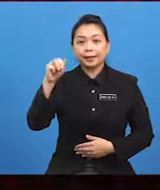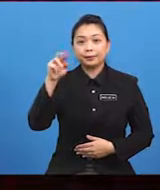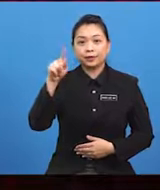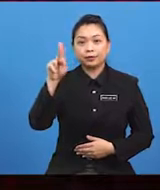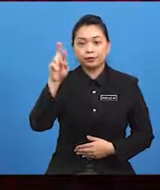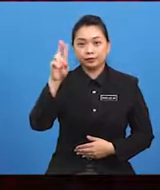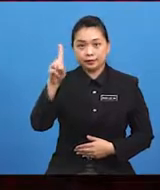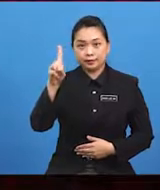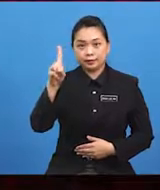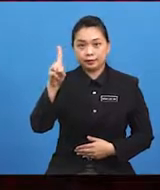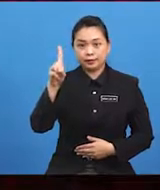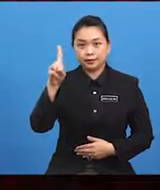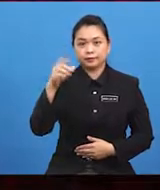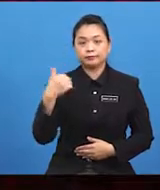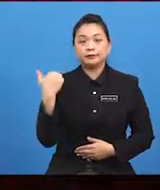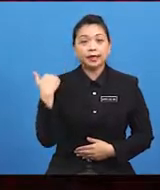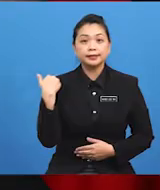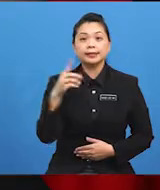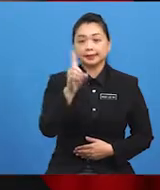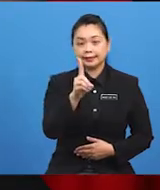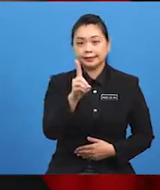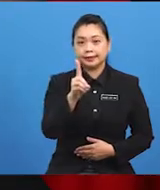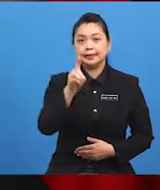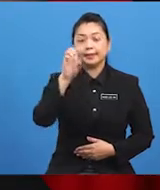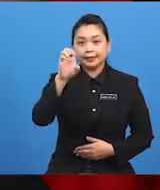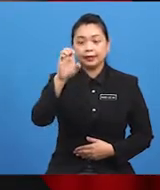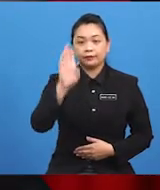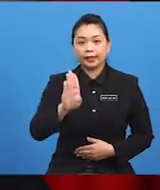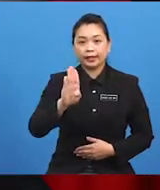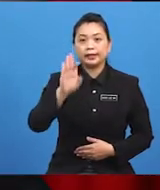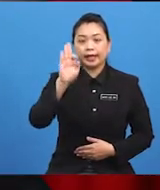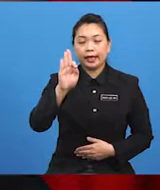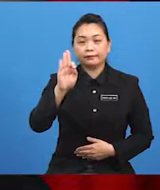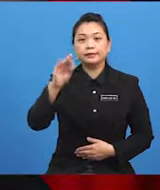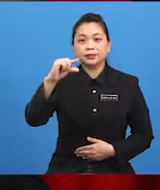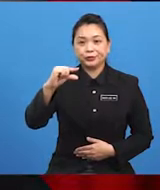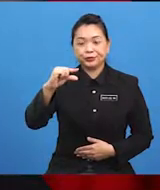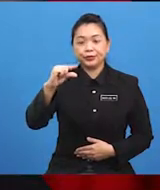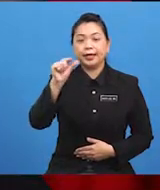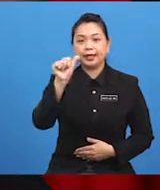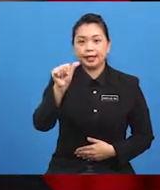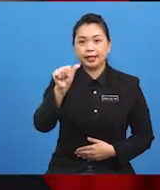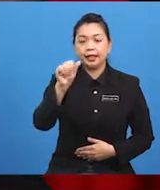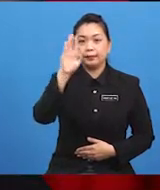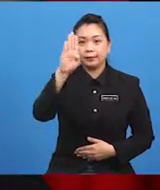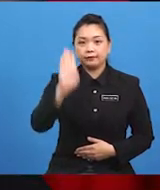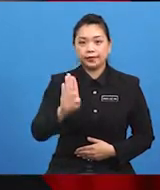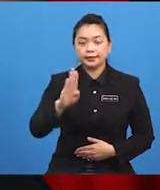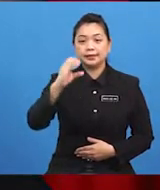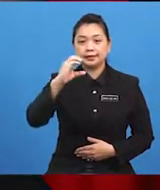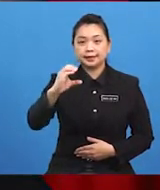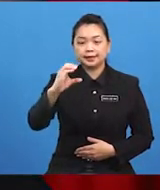yang terdapat dalam makam kod ialah not D, E flat, F, G, A, B flat,